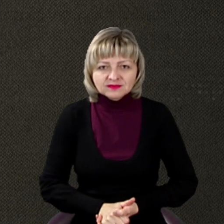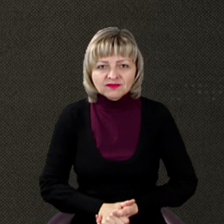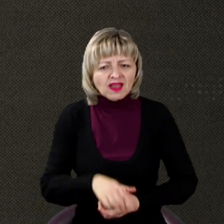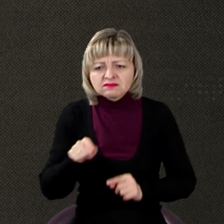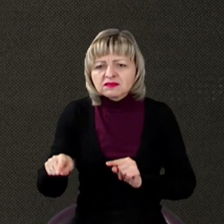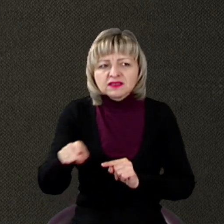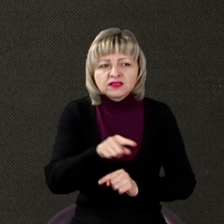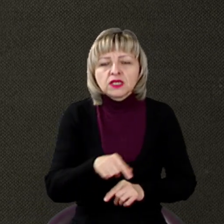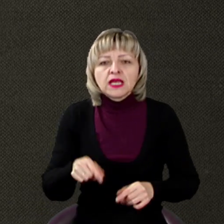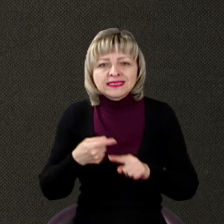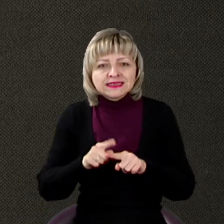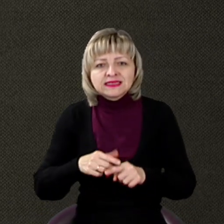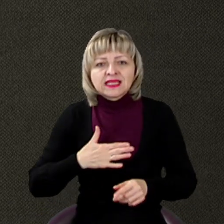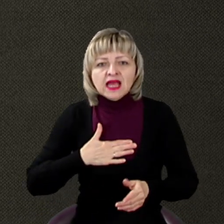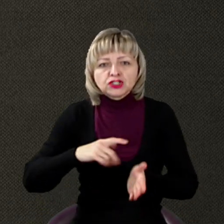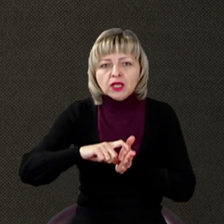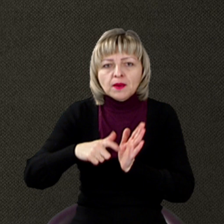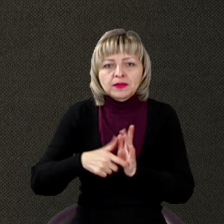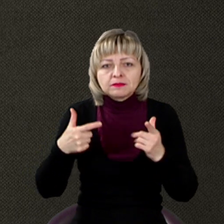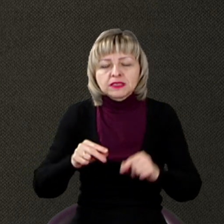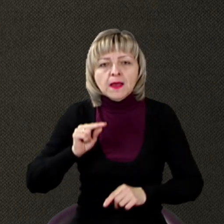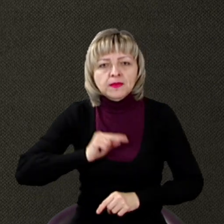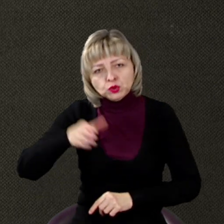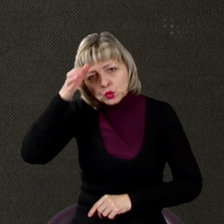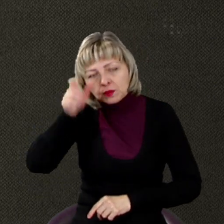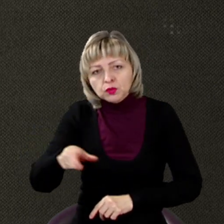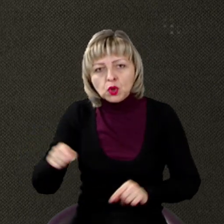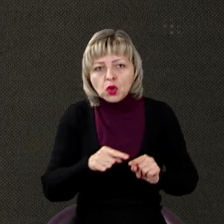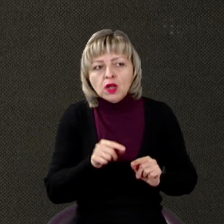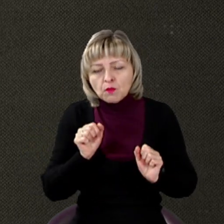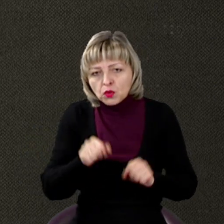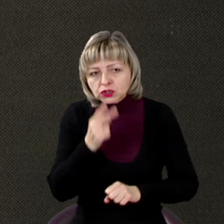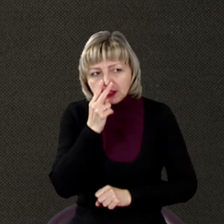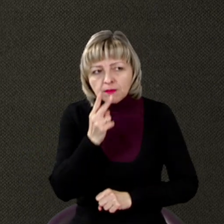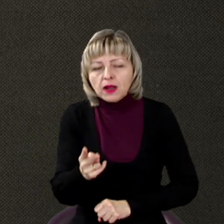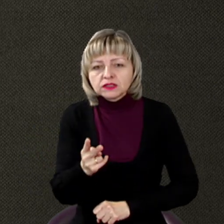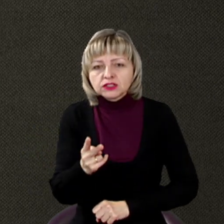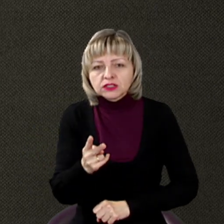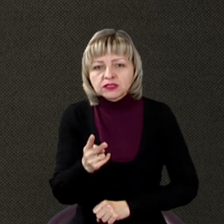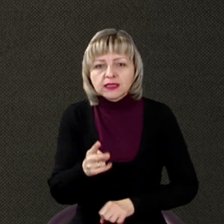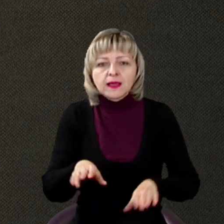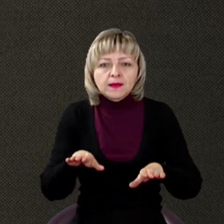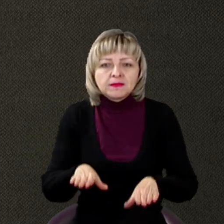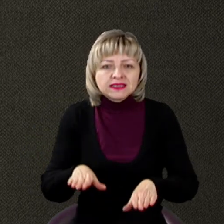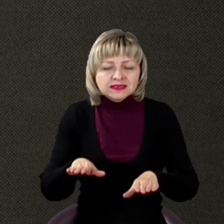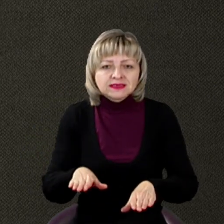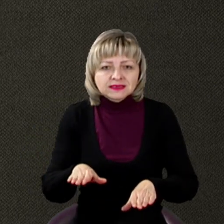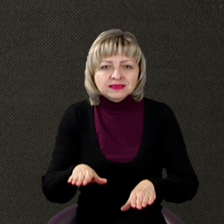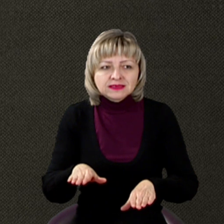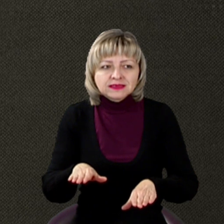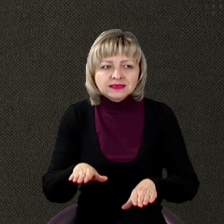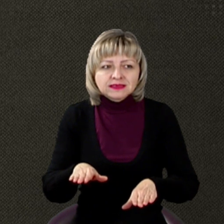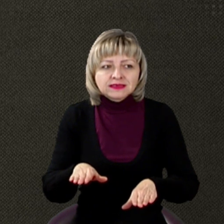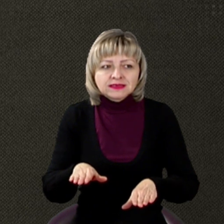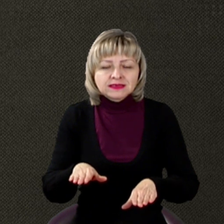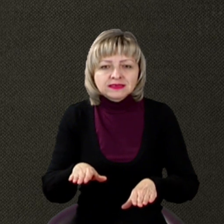Далі у нас тут приміщення, де працюють наші метеорологи. От ви можете бачити місце, звідки